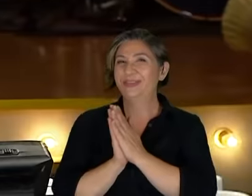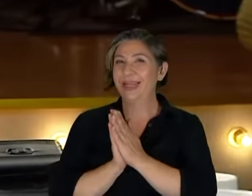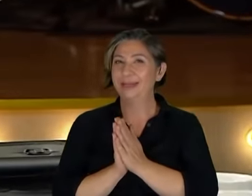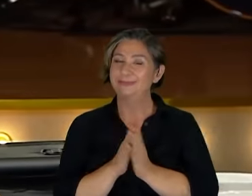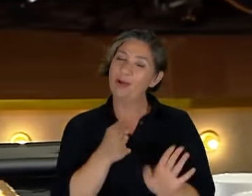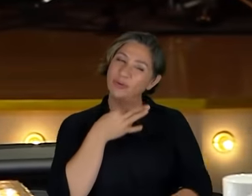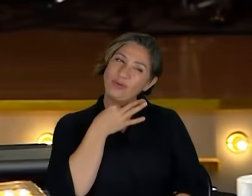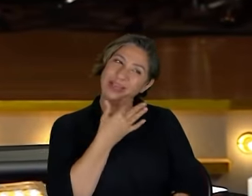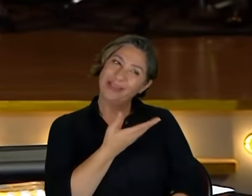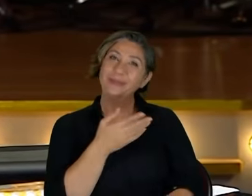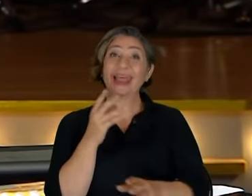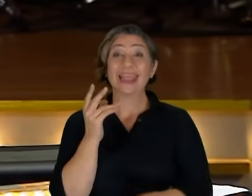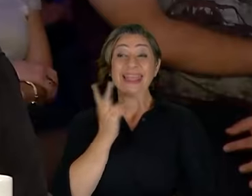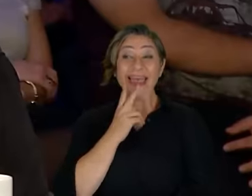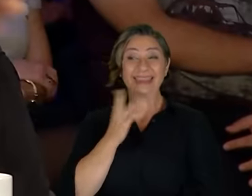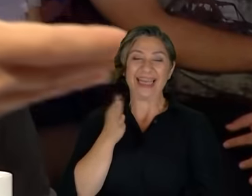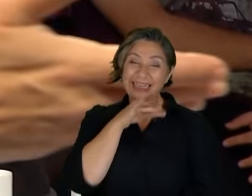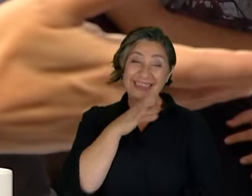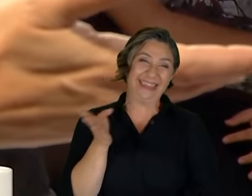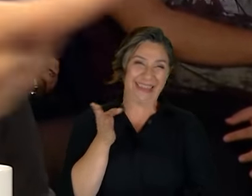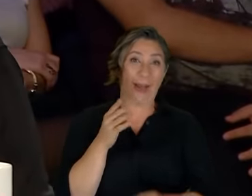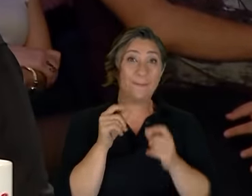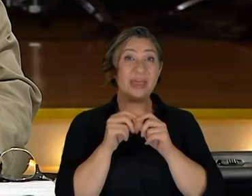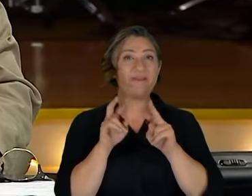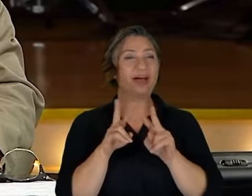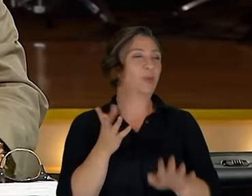Hayır, teyze de Barry ama neydi Barry White?